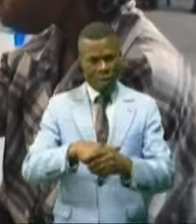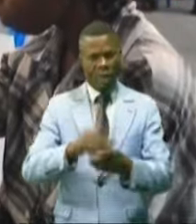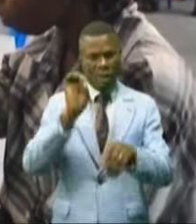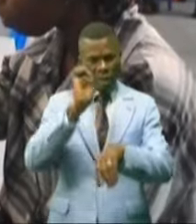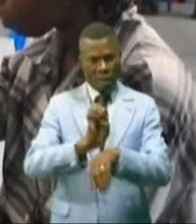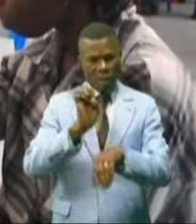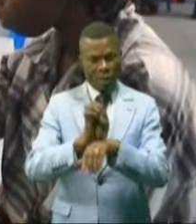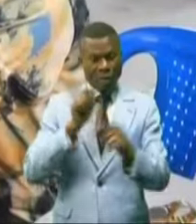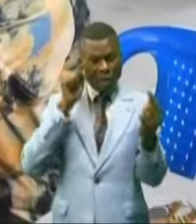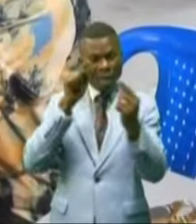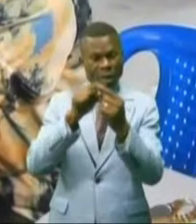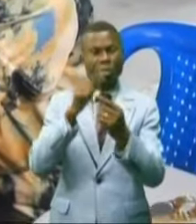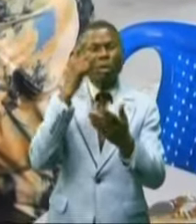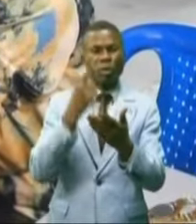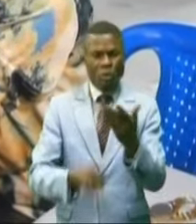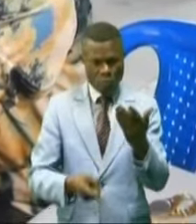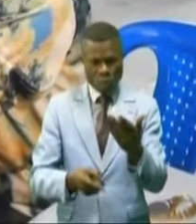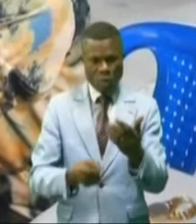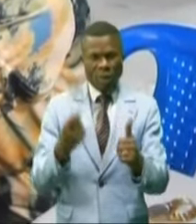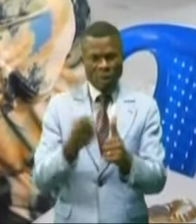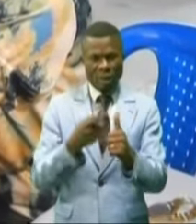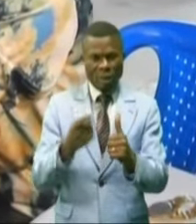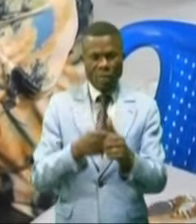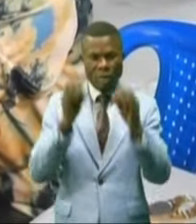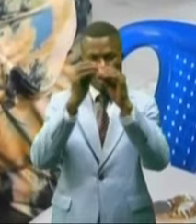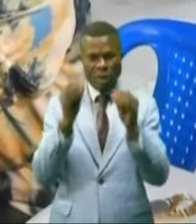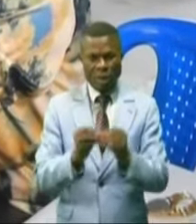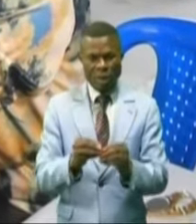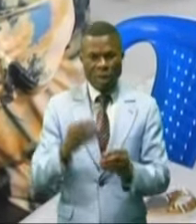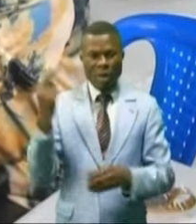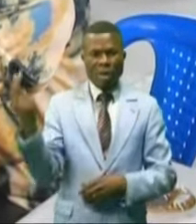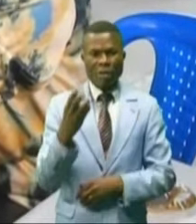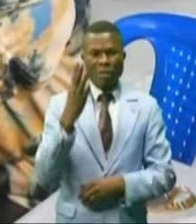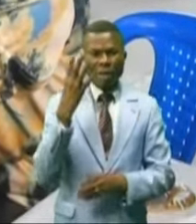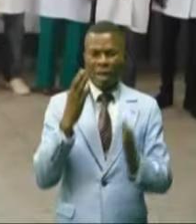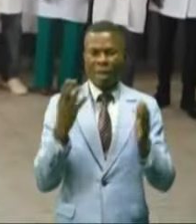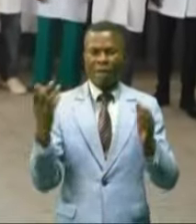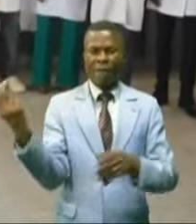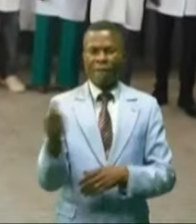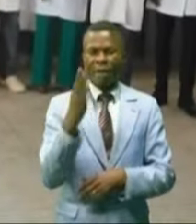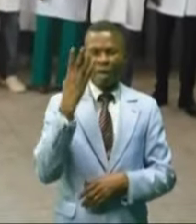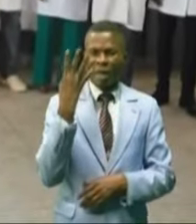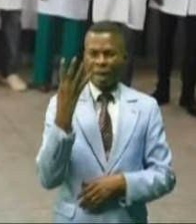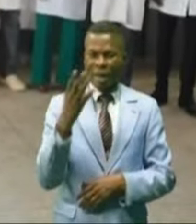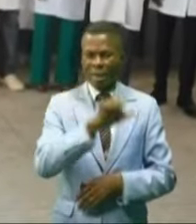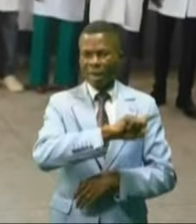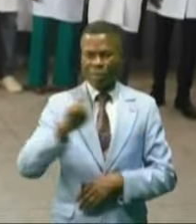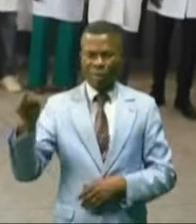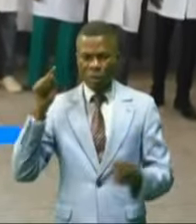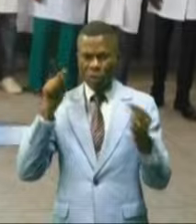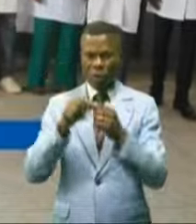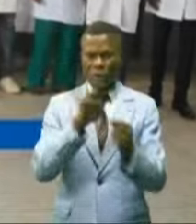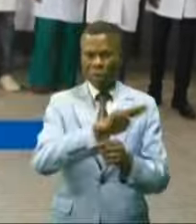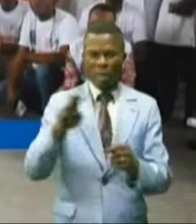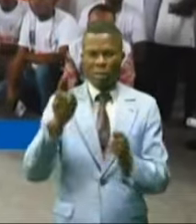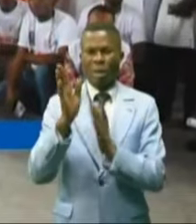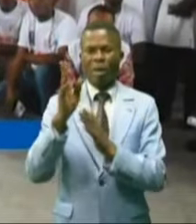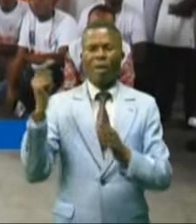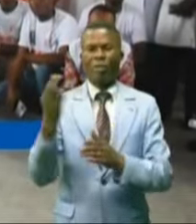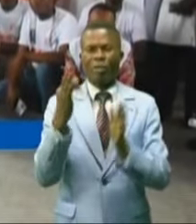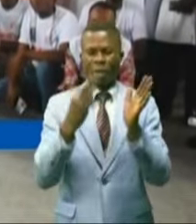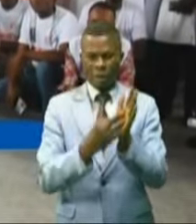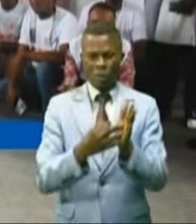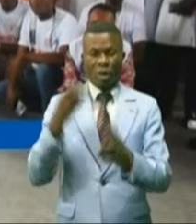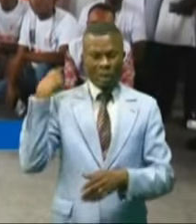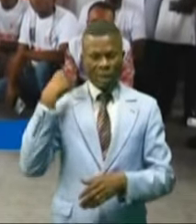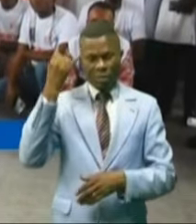églises. L'objectif visé étant d'atteindre plus de 24 000 jeunes à Tchangou d'ici 2028, à en croire l'élu du